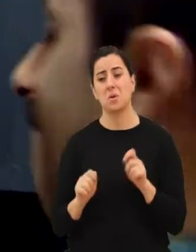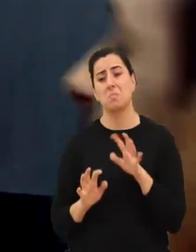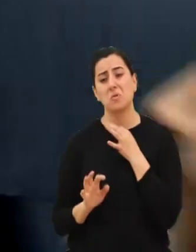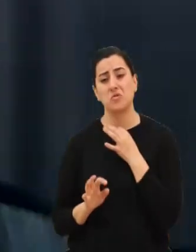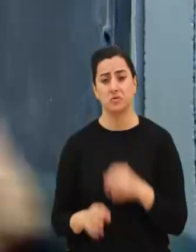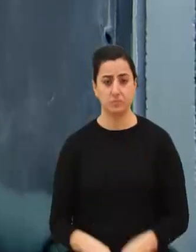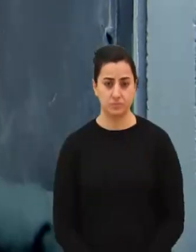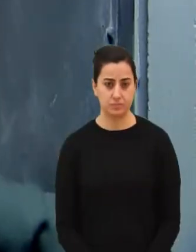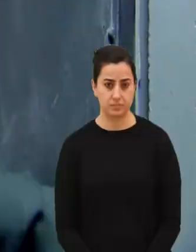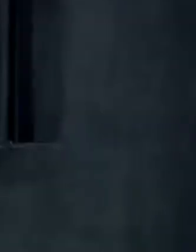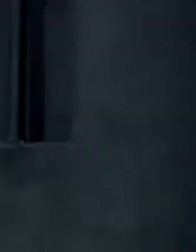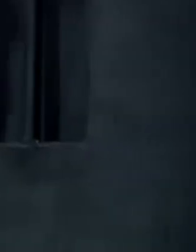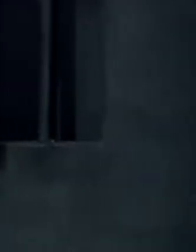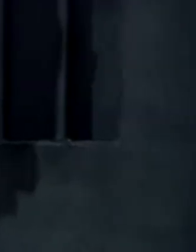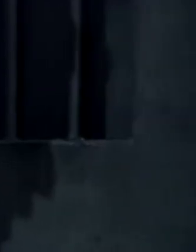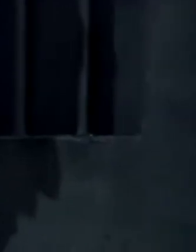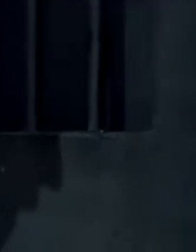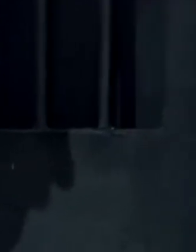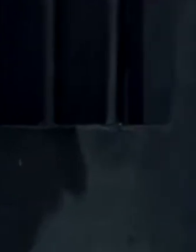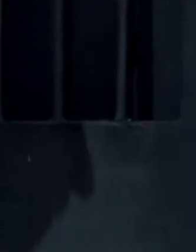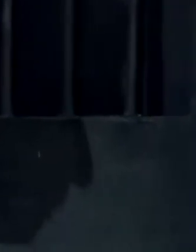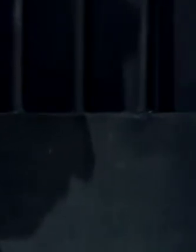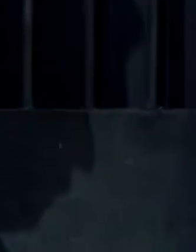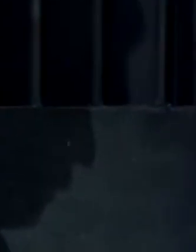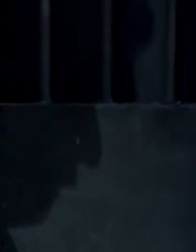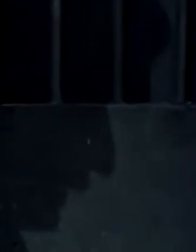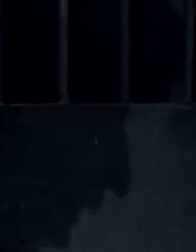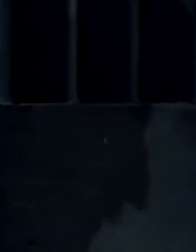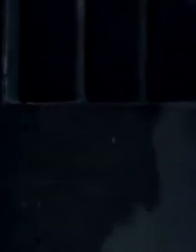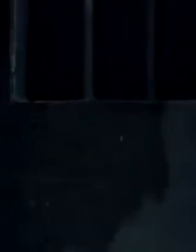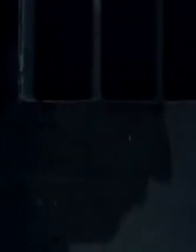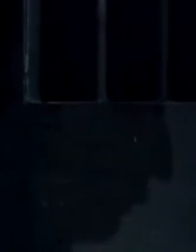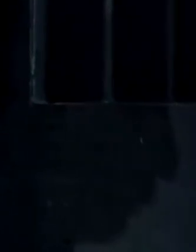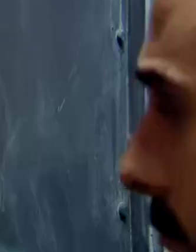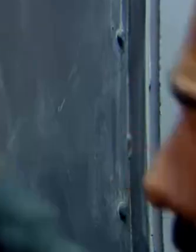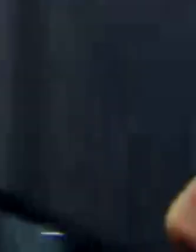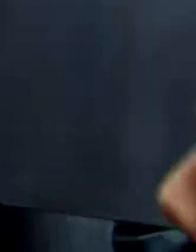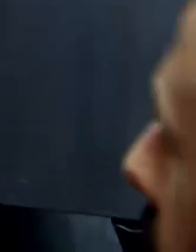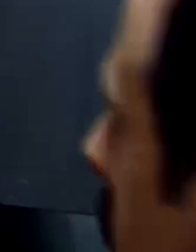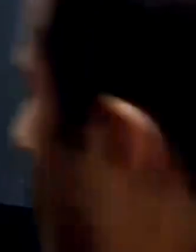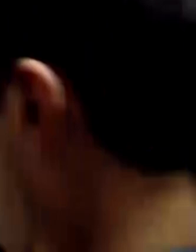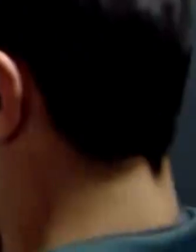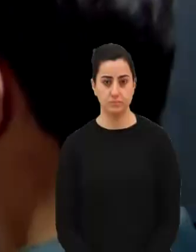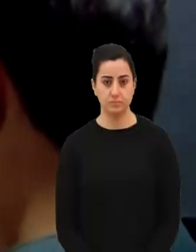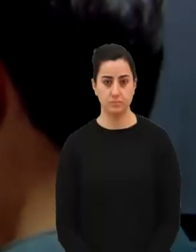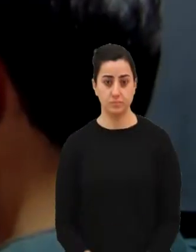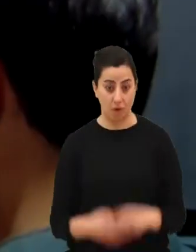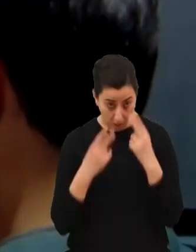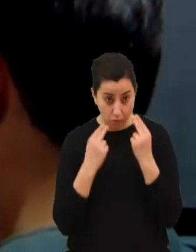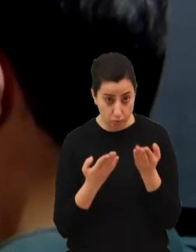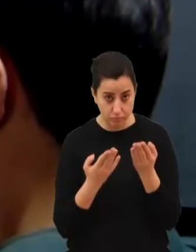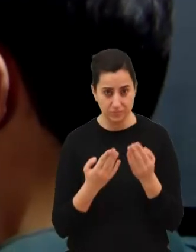Ne olursunuz. Dışarıdan kapının penceresini suratına kapattı Ali ağlamaklı. Ağlıyor